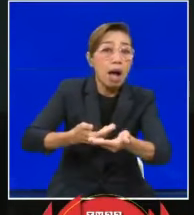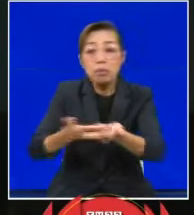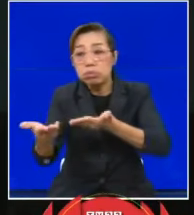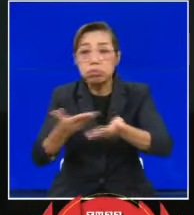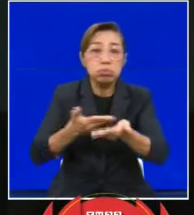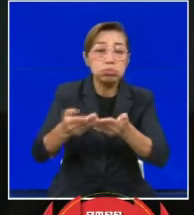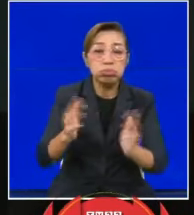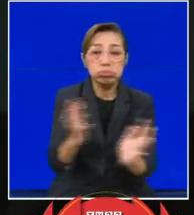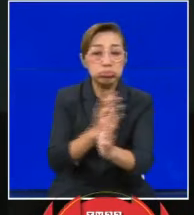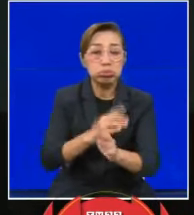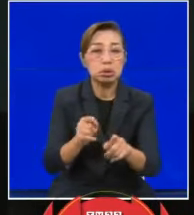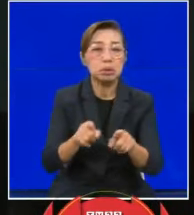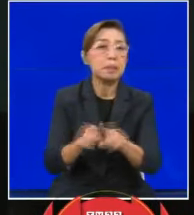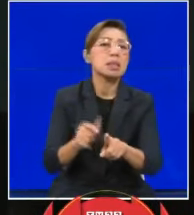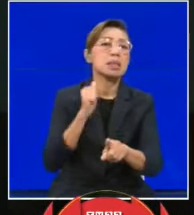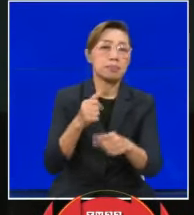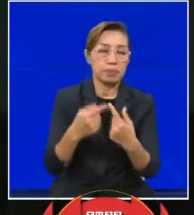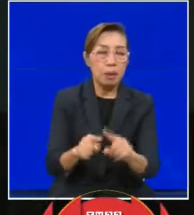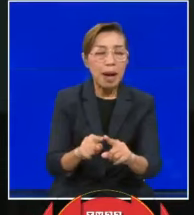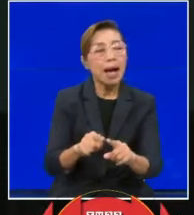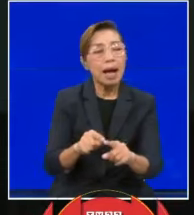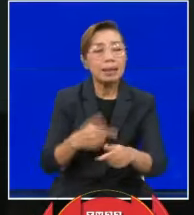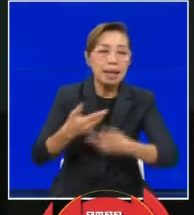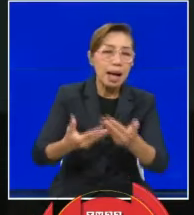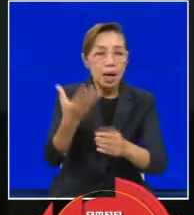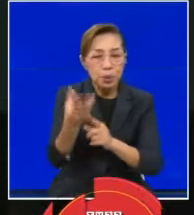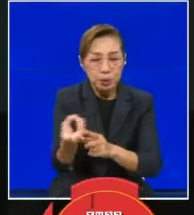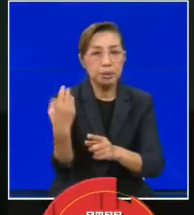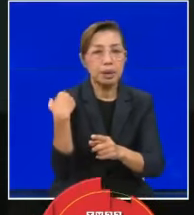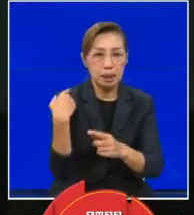ปริมาณการค้าอาจจะลดน้อยลงนะครับแล้วก็ประชาชนก็อาจจะ